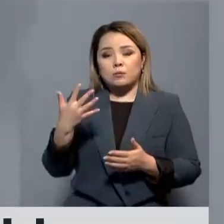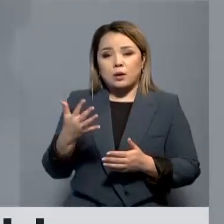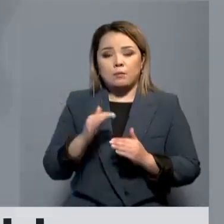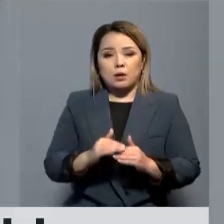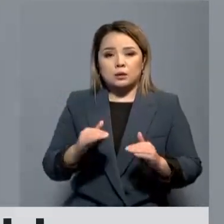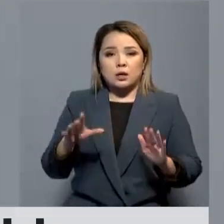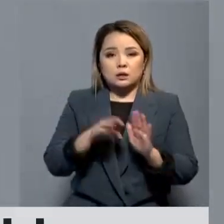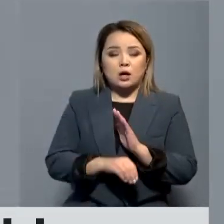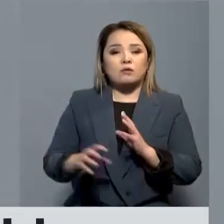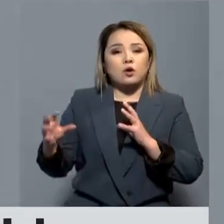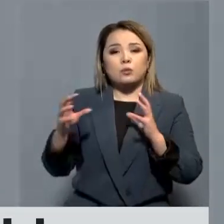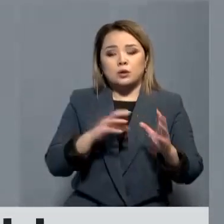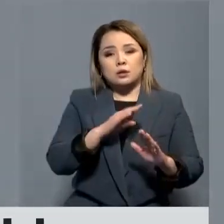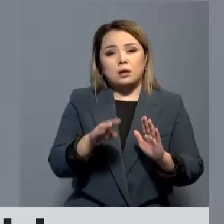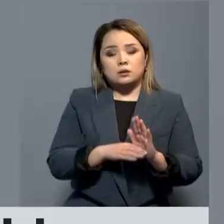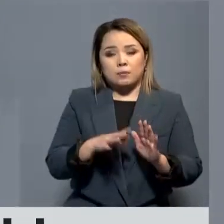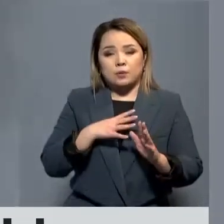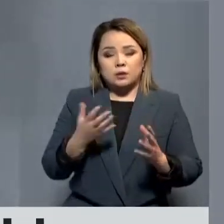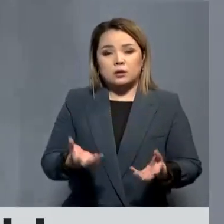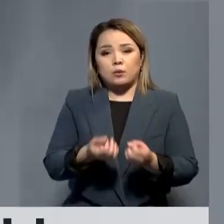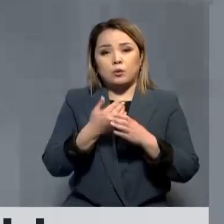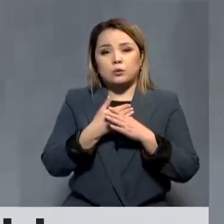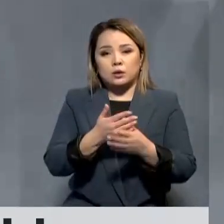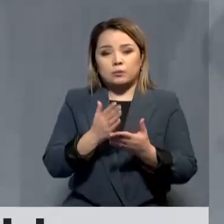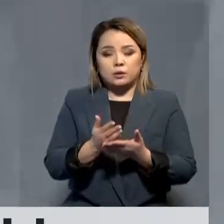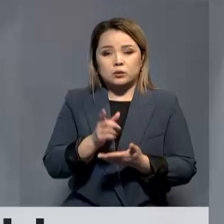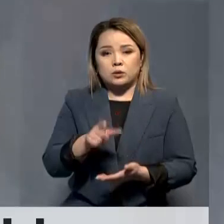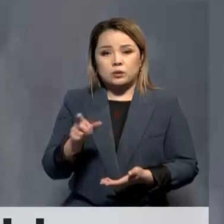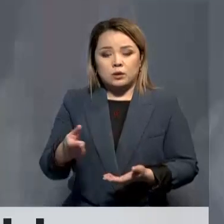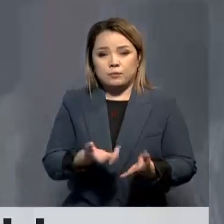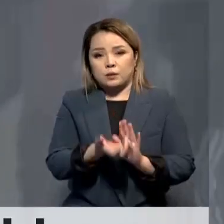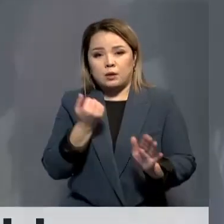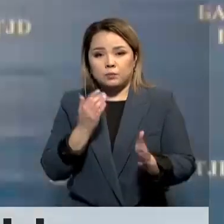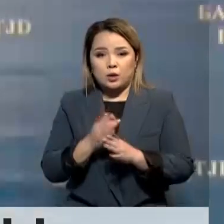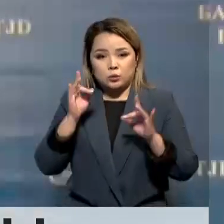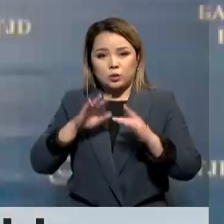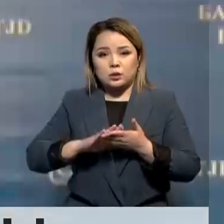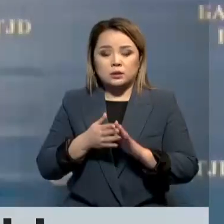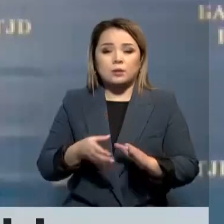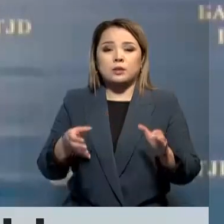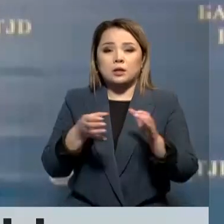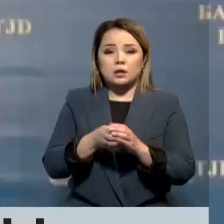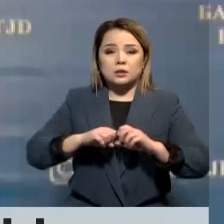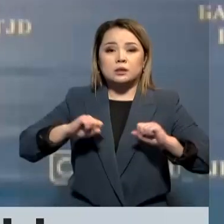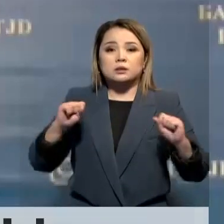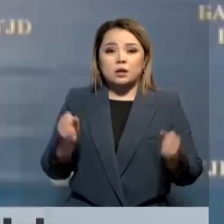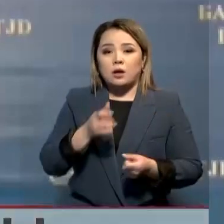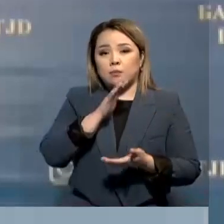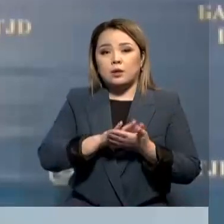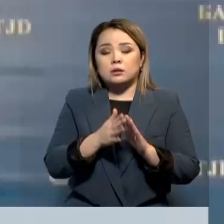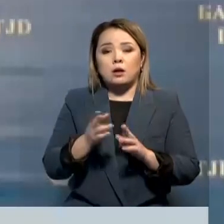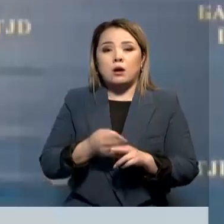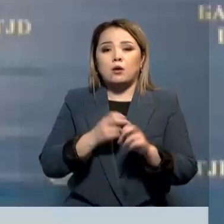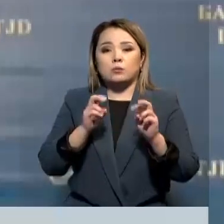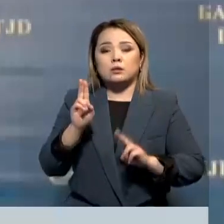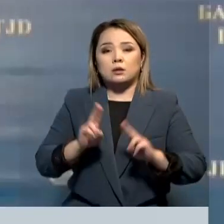бала. Автобусты қар құрсауынан құтқарушылар алып шықты. Осыған байланысты төтенше жағдай департаментінің қыс мезгілінде